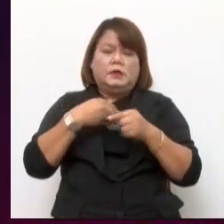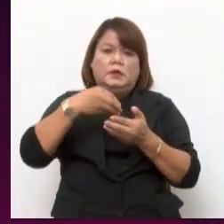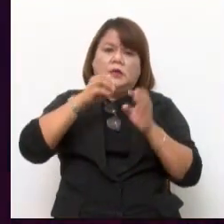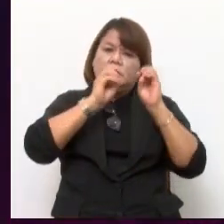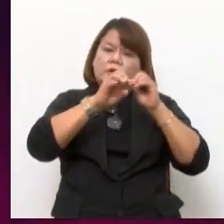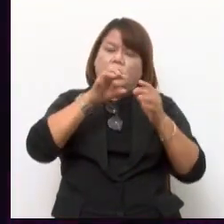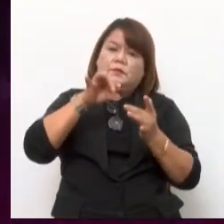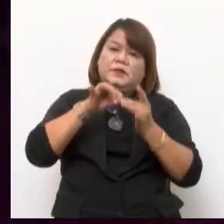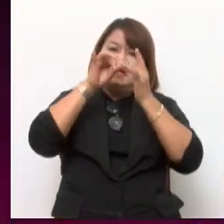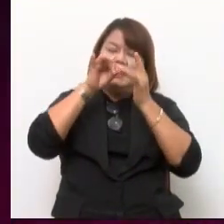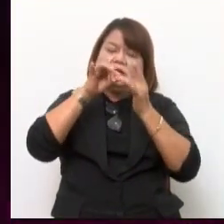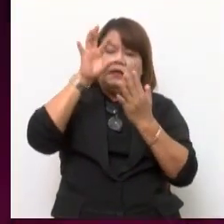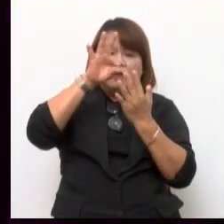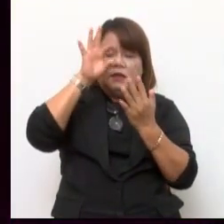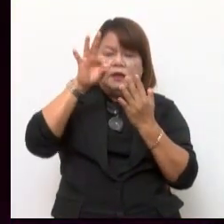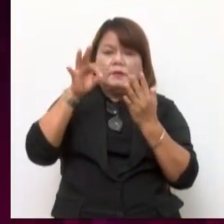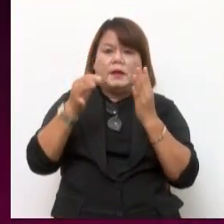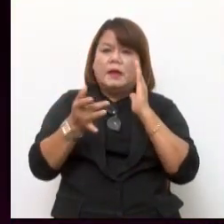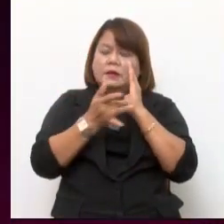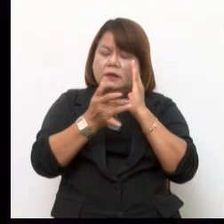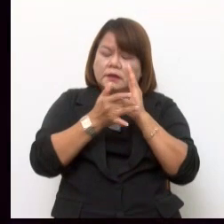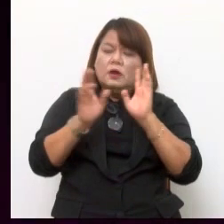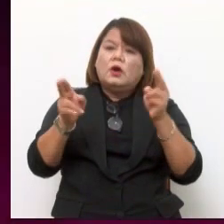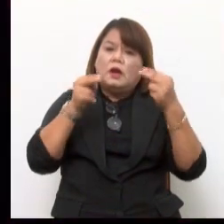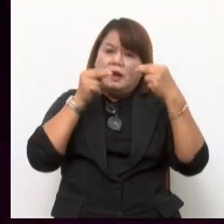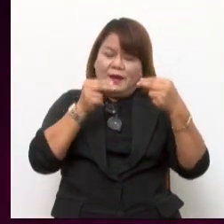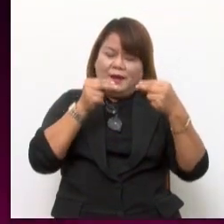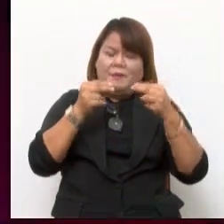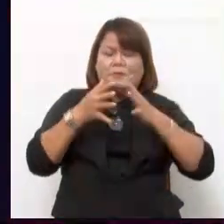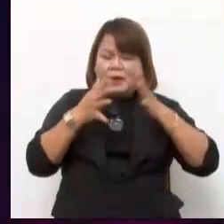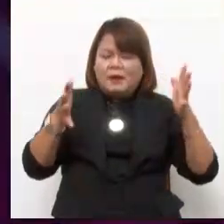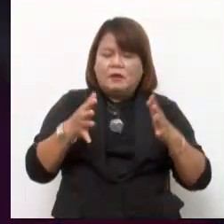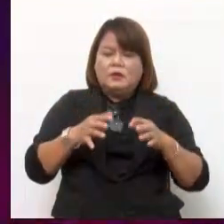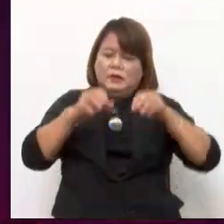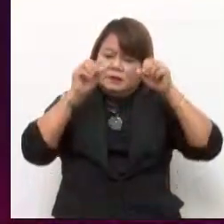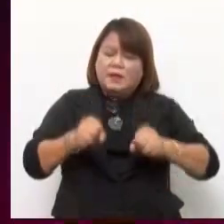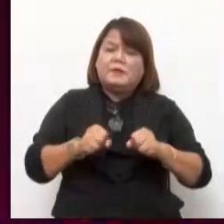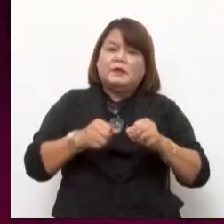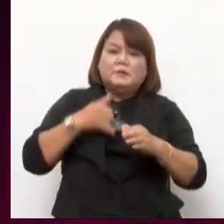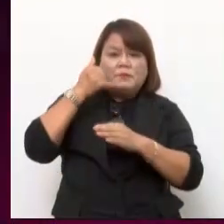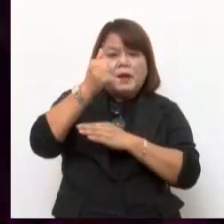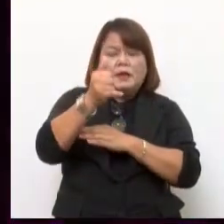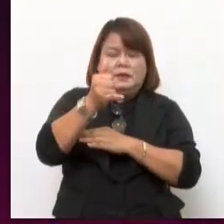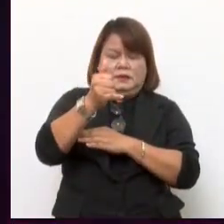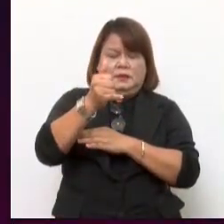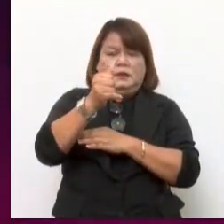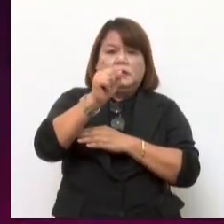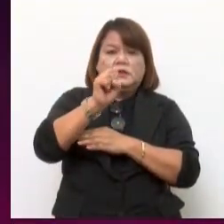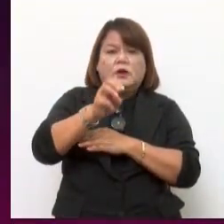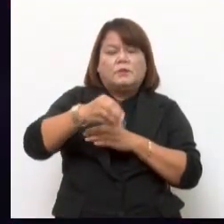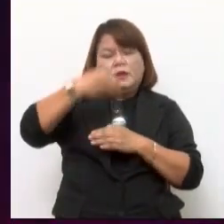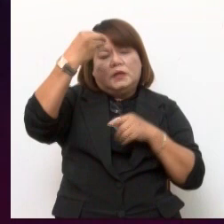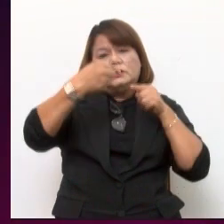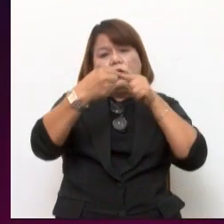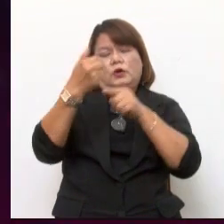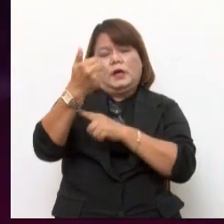ผ่านอิเล็กทรอนิกส์มากมายก่ายกองอย่างนี้เราก็จะสามารถที่จะไปถึงฝันได้ผมคิดว่าถ้าหากโรงเรียนต่